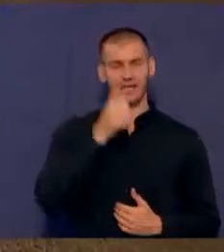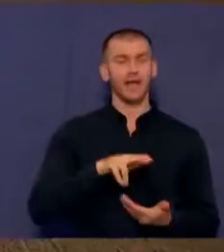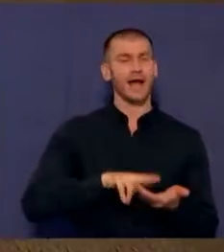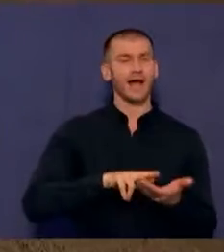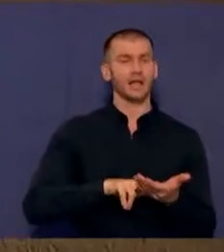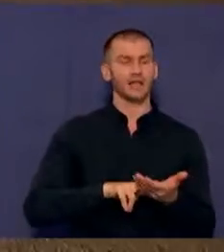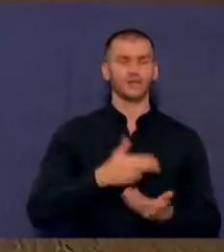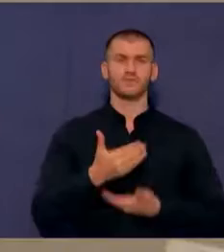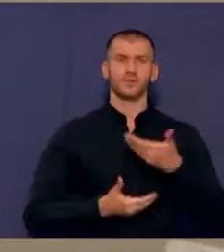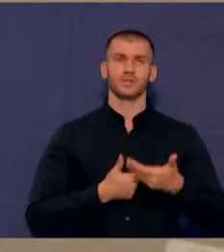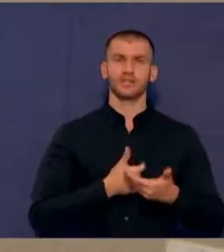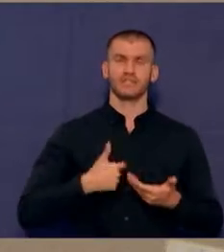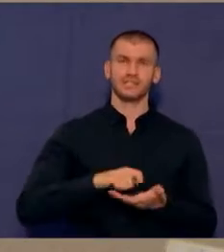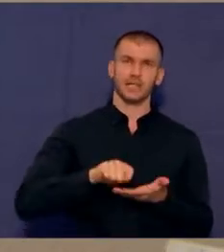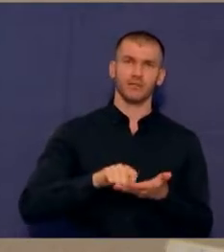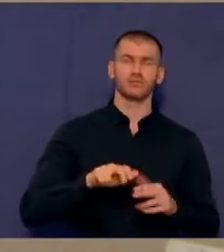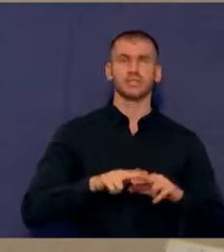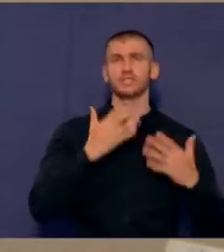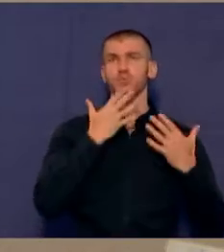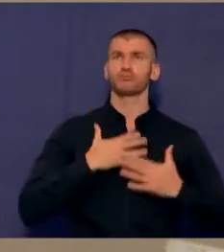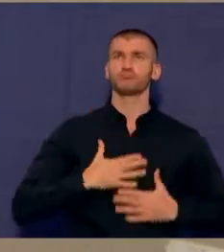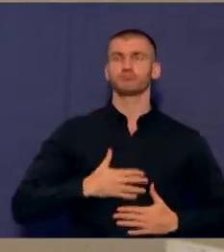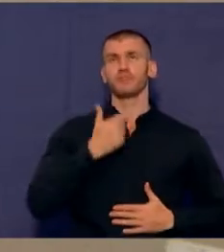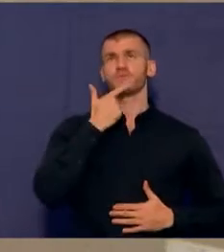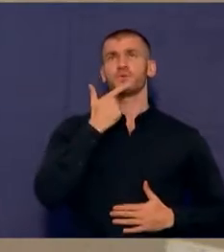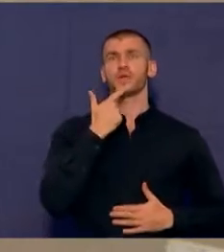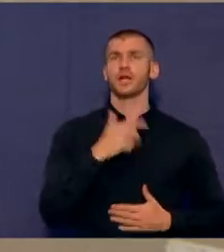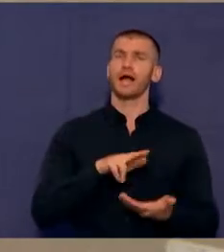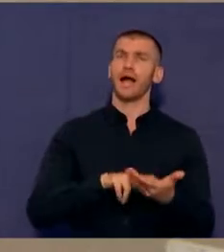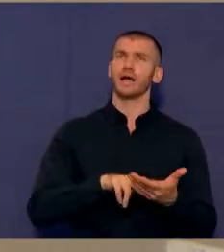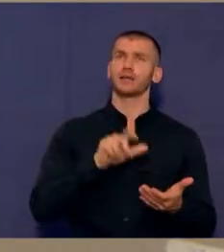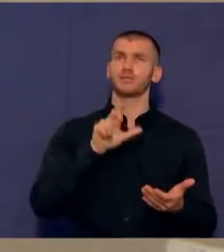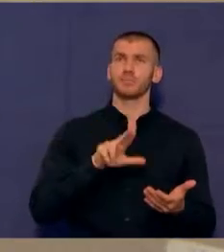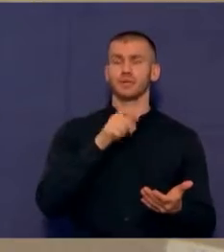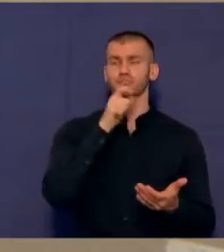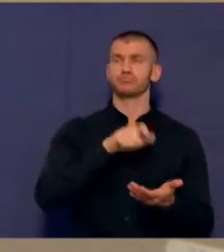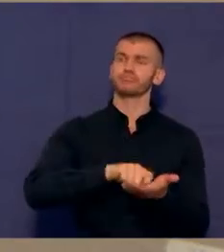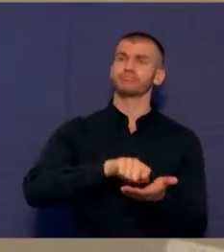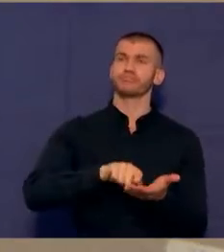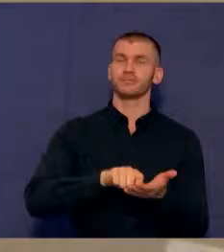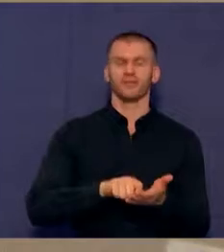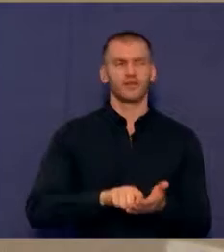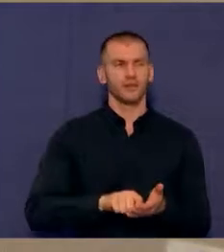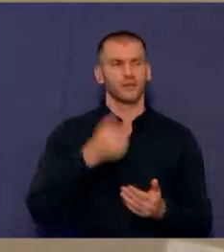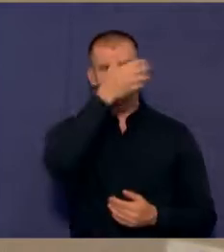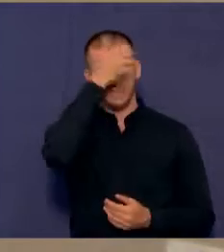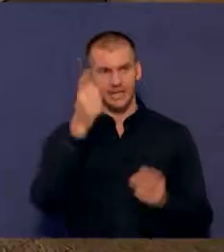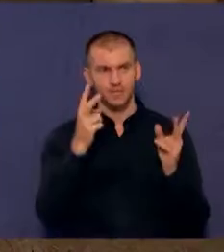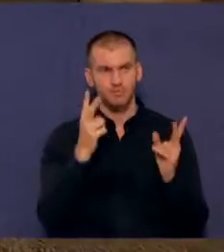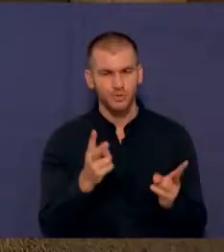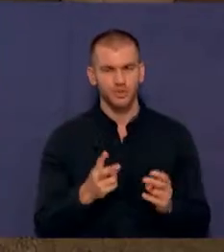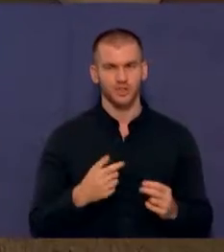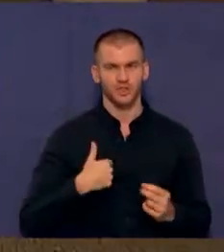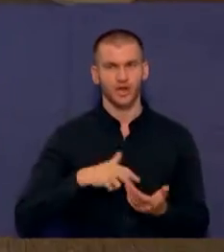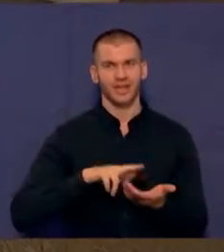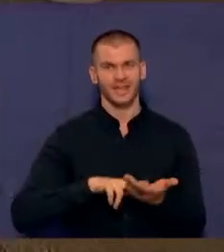vi skriver känns riktigt bra. Liksom, för att man vågar vara så ärlig man bara kan vara. Man kan vara det också hela vägen. Men alltså, jag ska